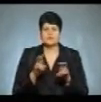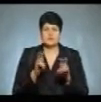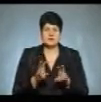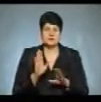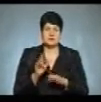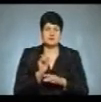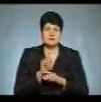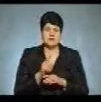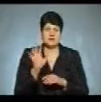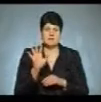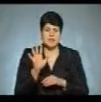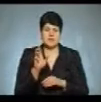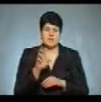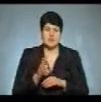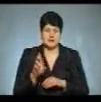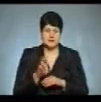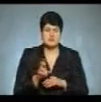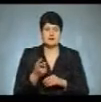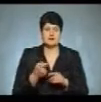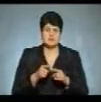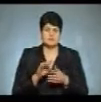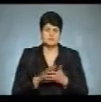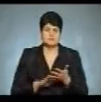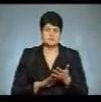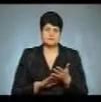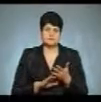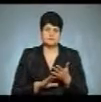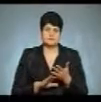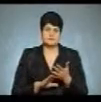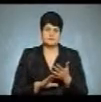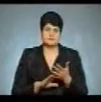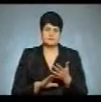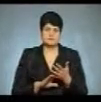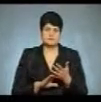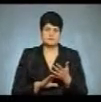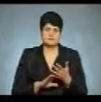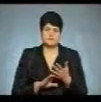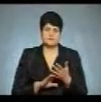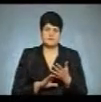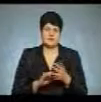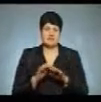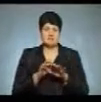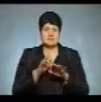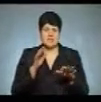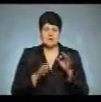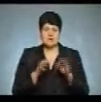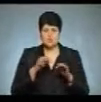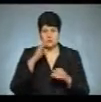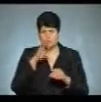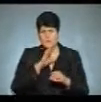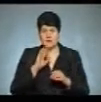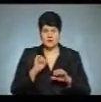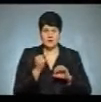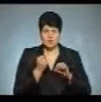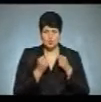призначили на 5 березня. Подробиці у сюжеті. У залі суду батьки, друзі Віталія Гнатишина.